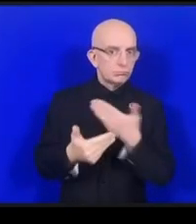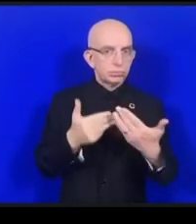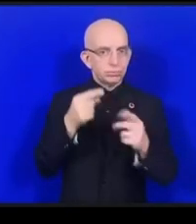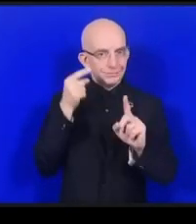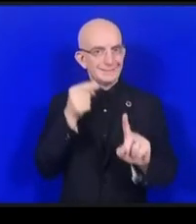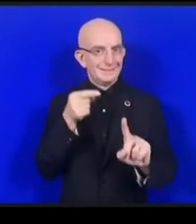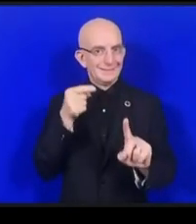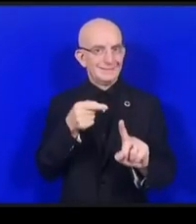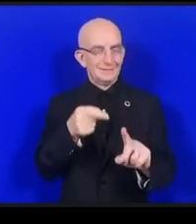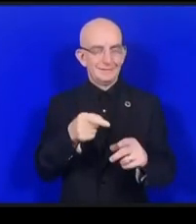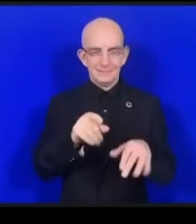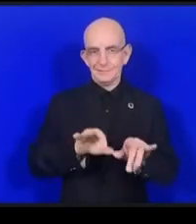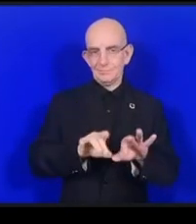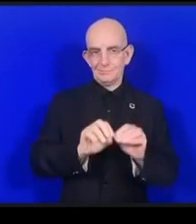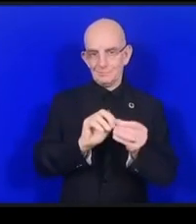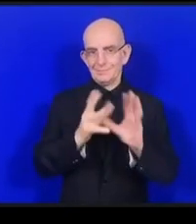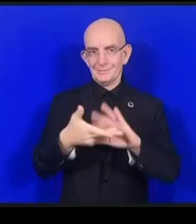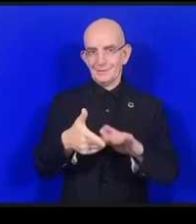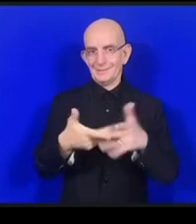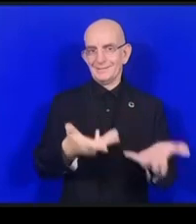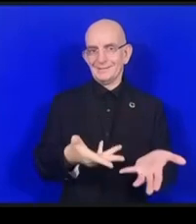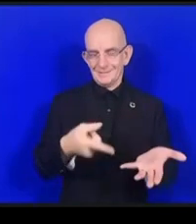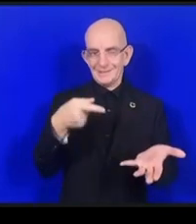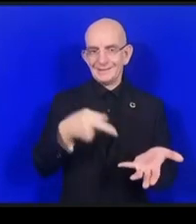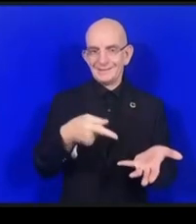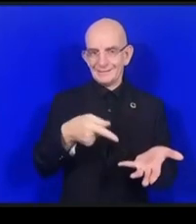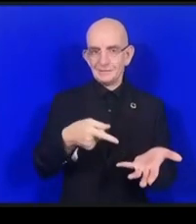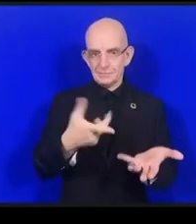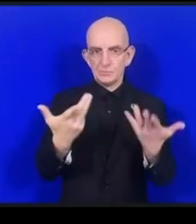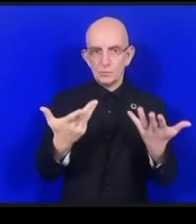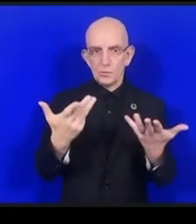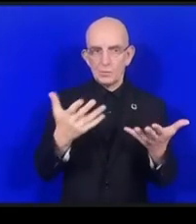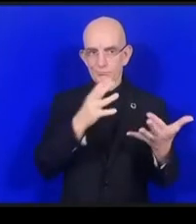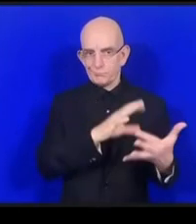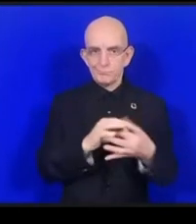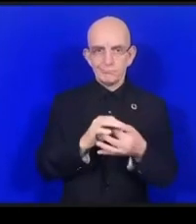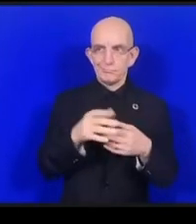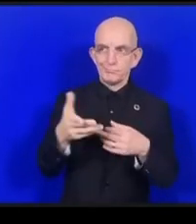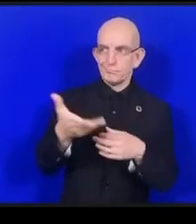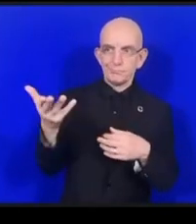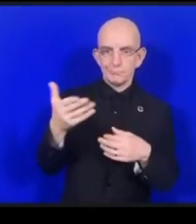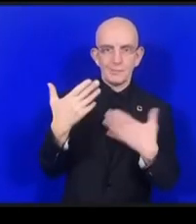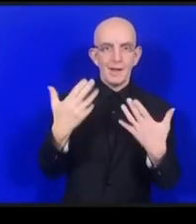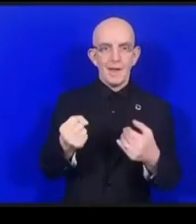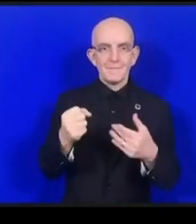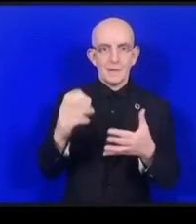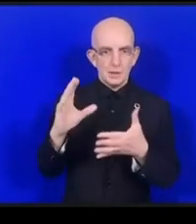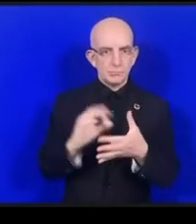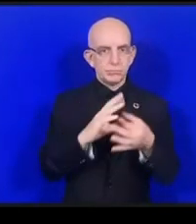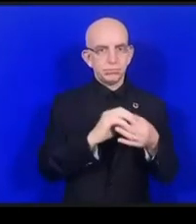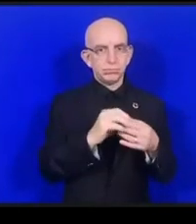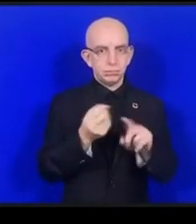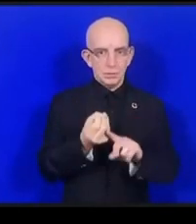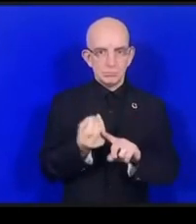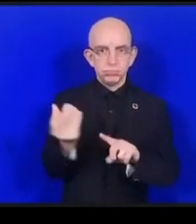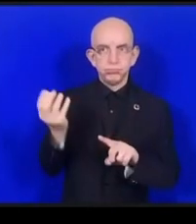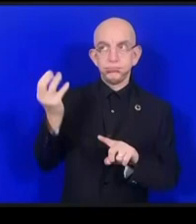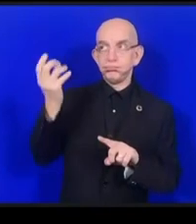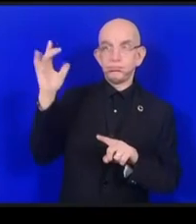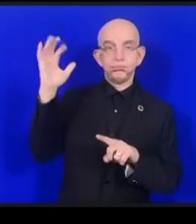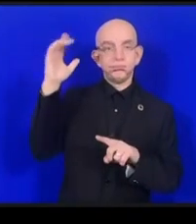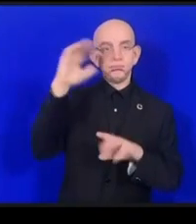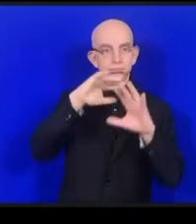мере продвижения впер и при этом учитывая интернета